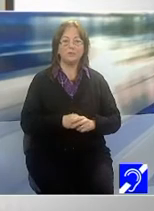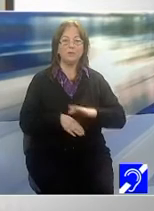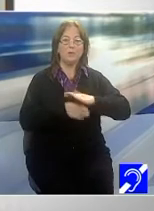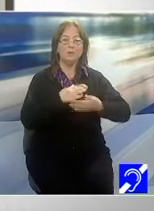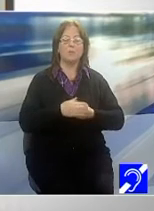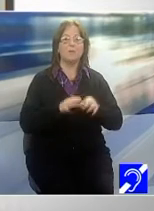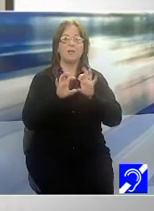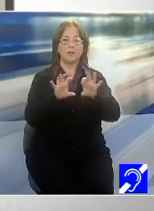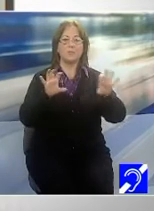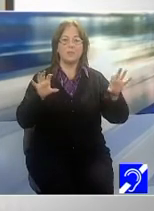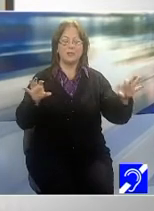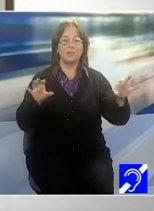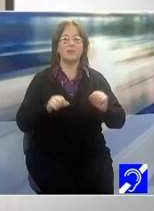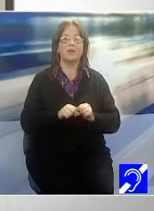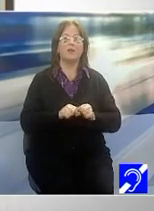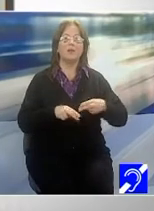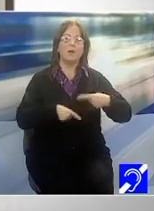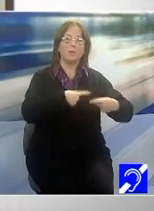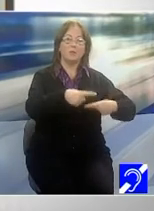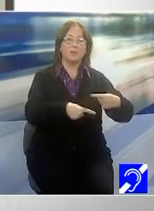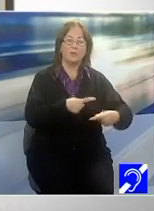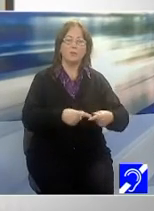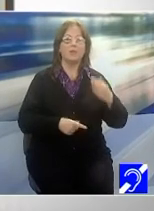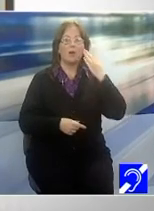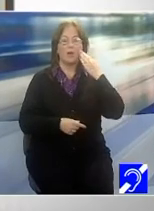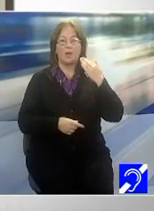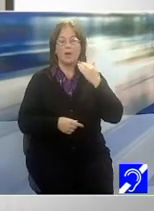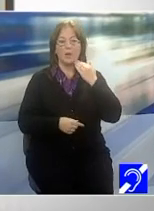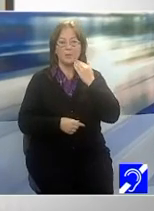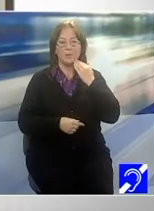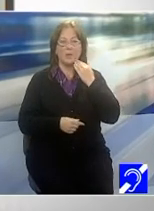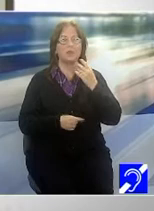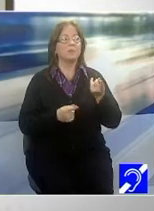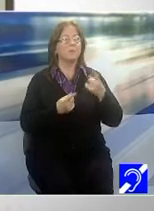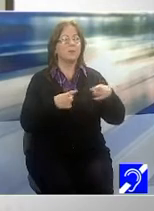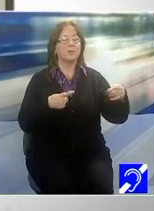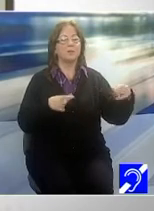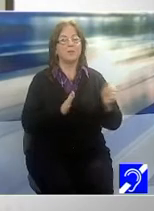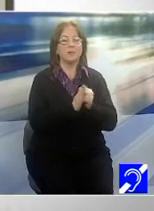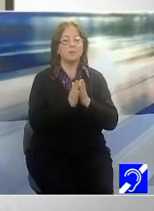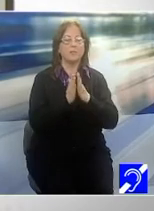itinerat prin cornerele, American cornerele găzuite de biblioteci sau centre